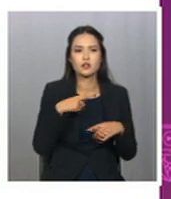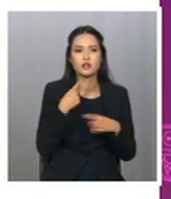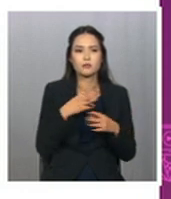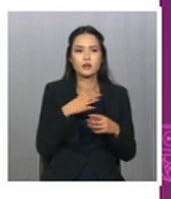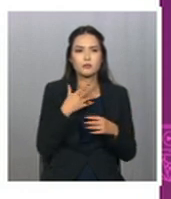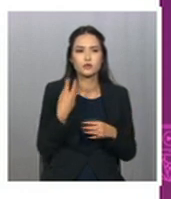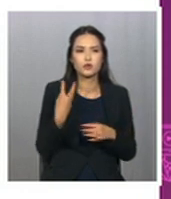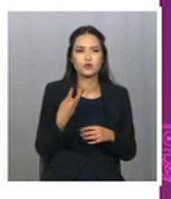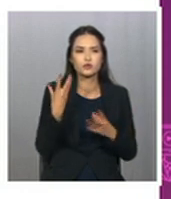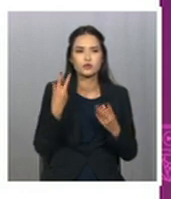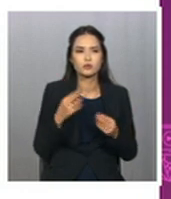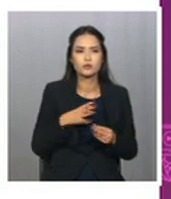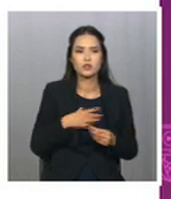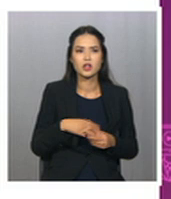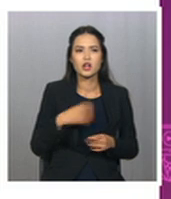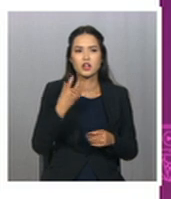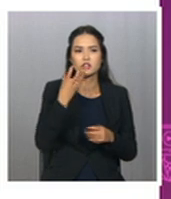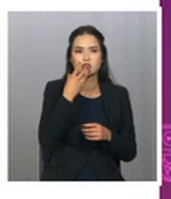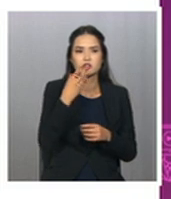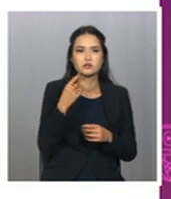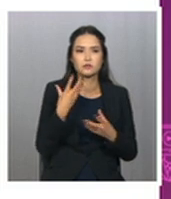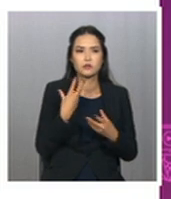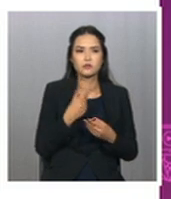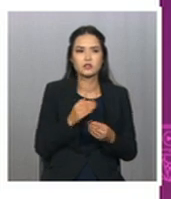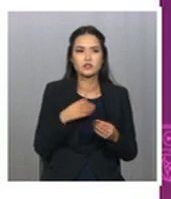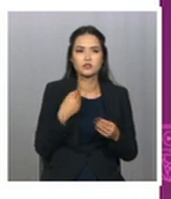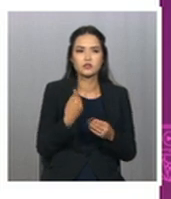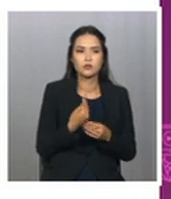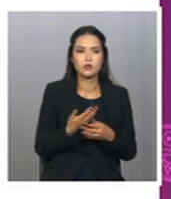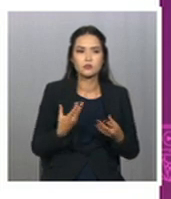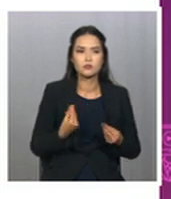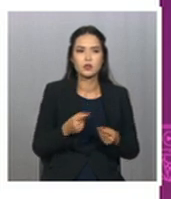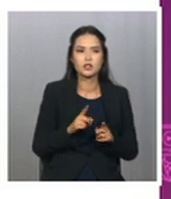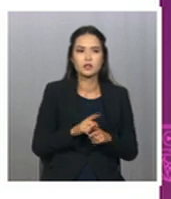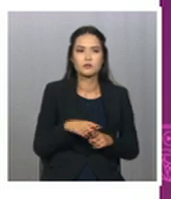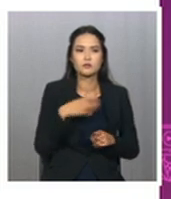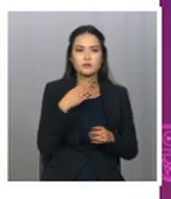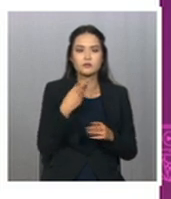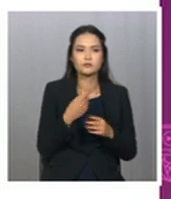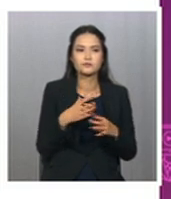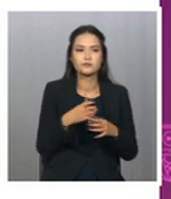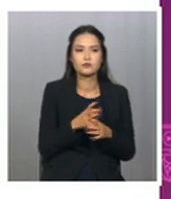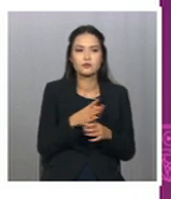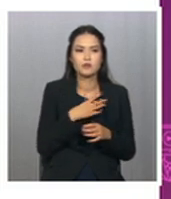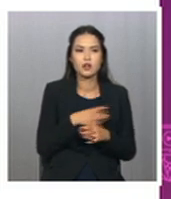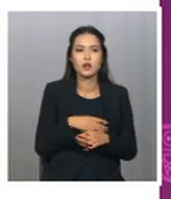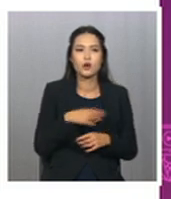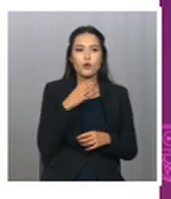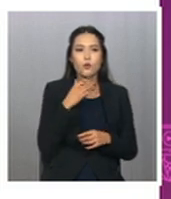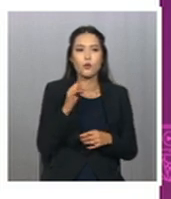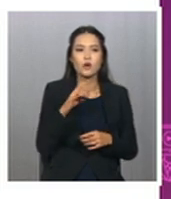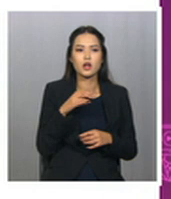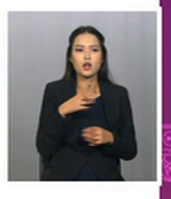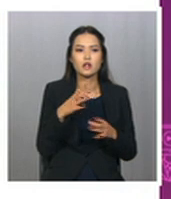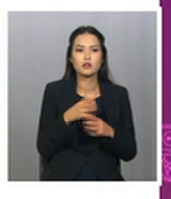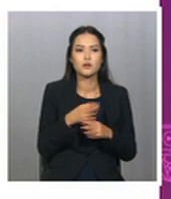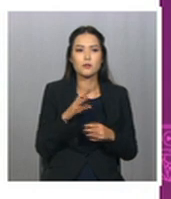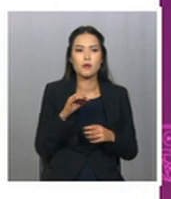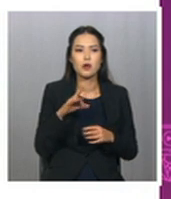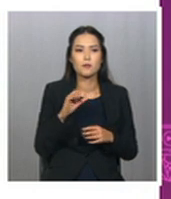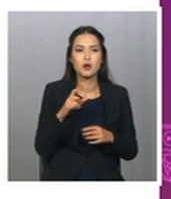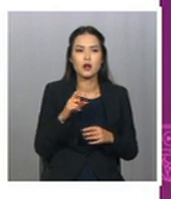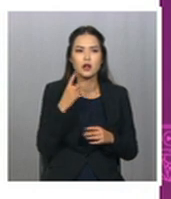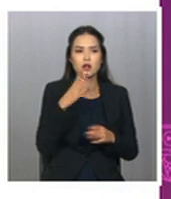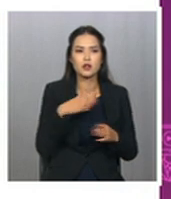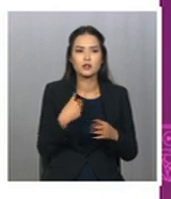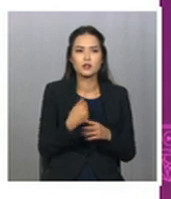ба, деп дәме қысылып еді. Көкек аяқтап, мамырға да тақадық. Бірақ аспан қаңтардай боп әлі